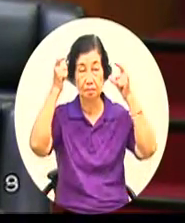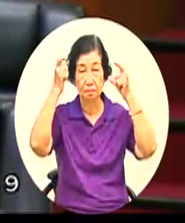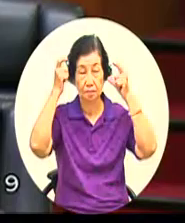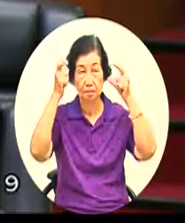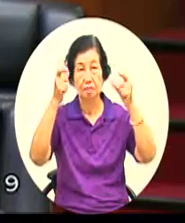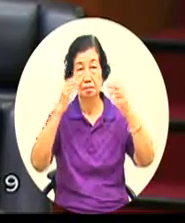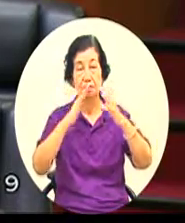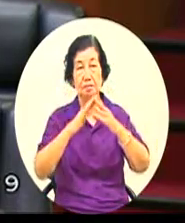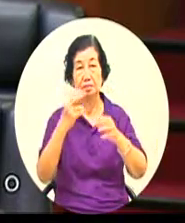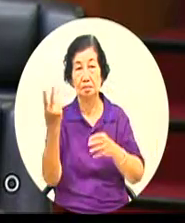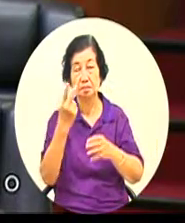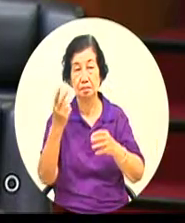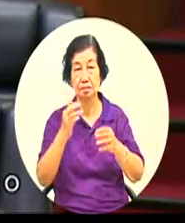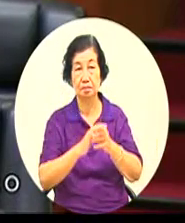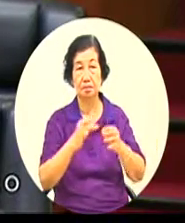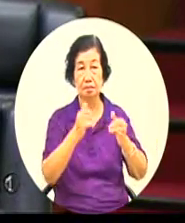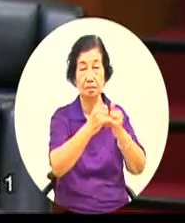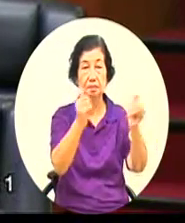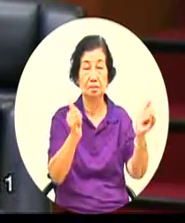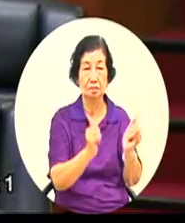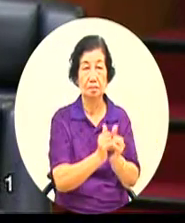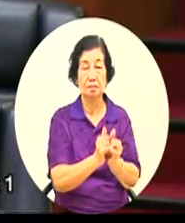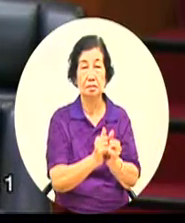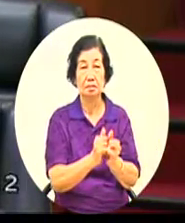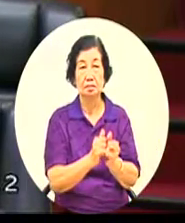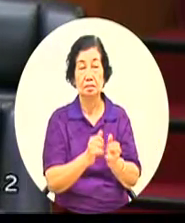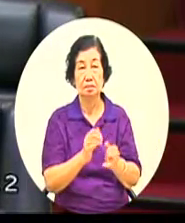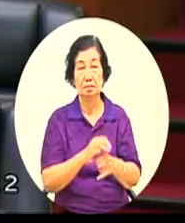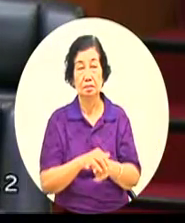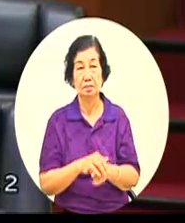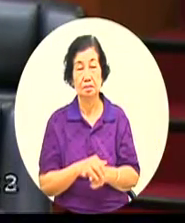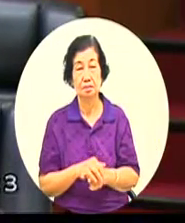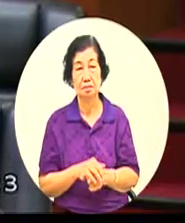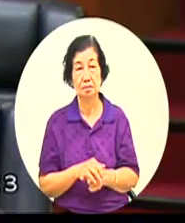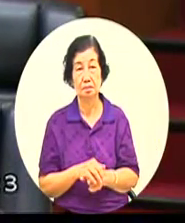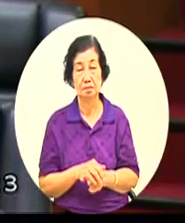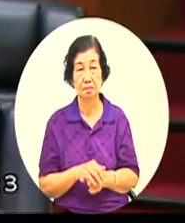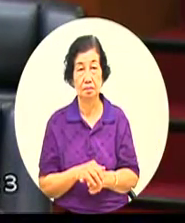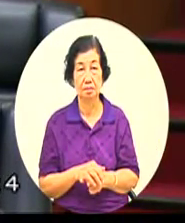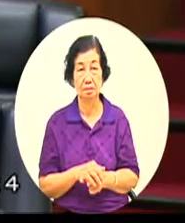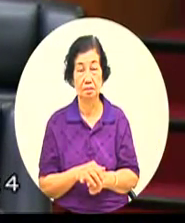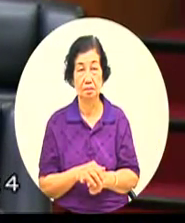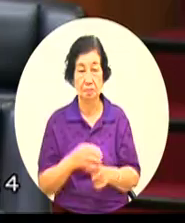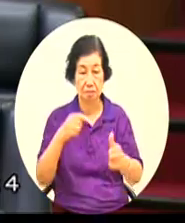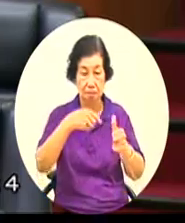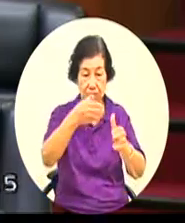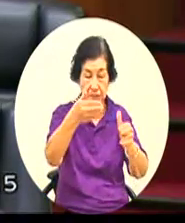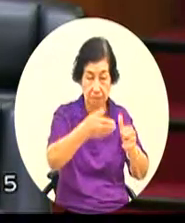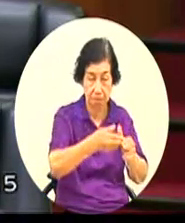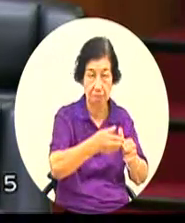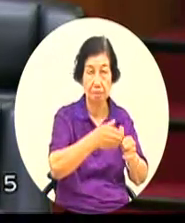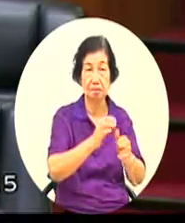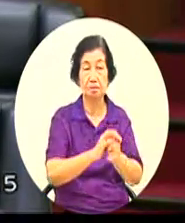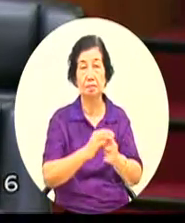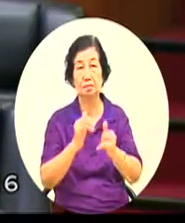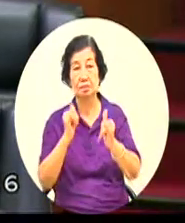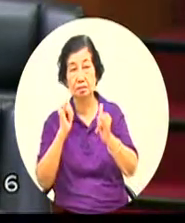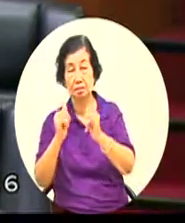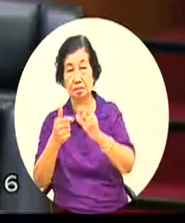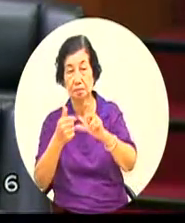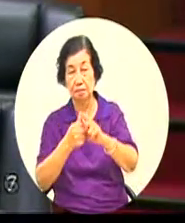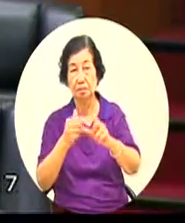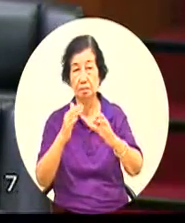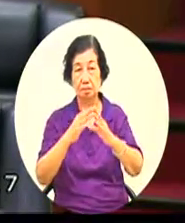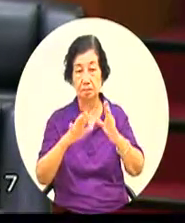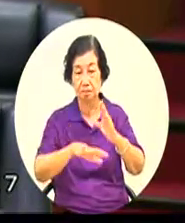群，我蛮怕是说因为在教育或者是社区甚至于家庭